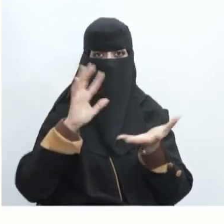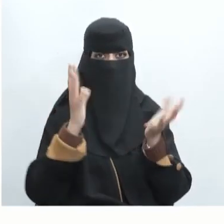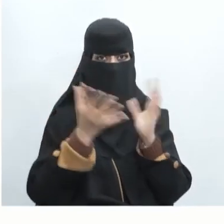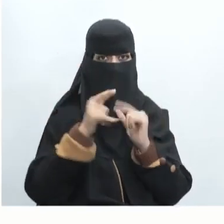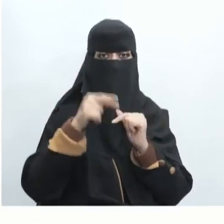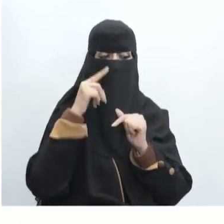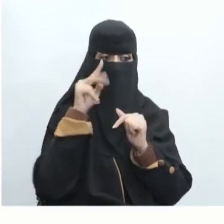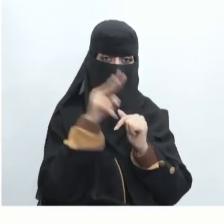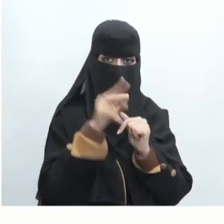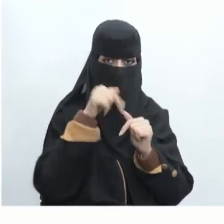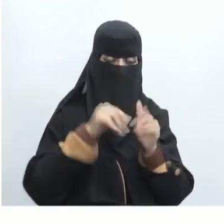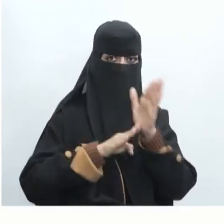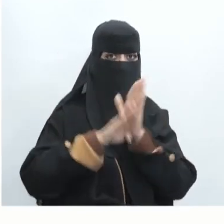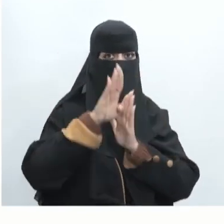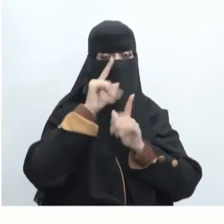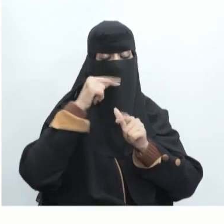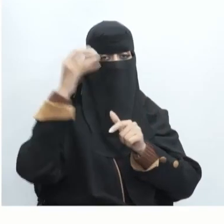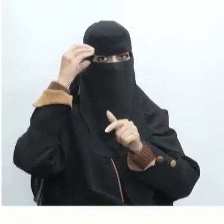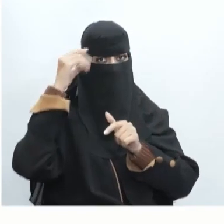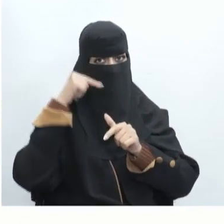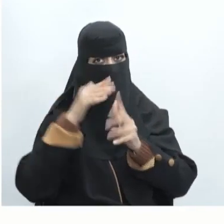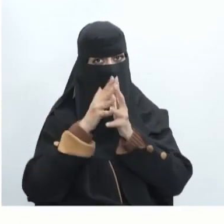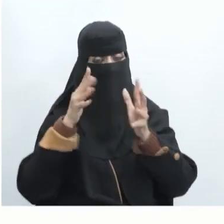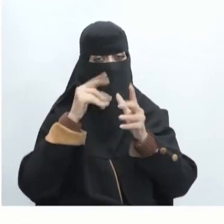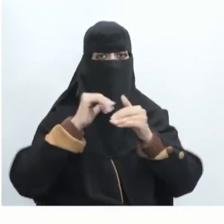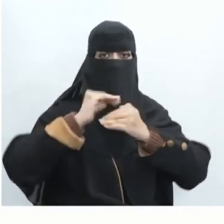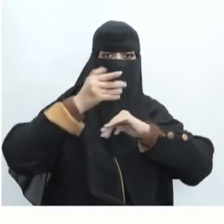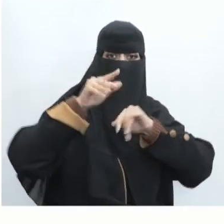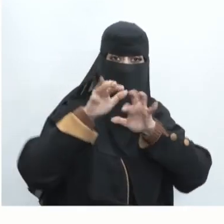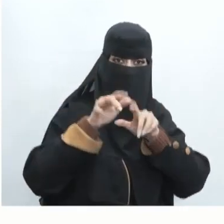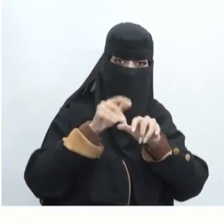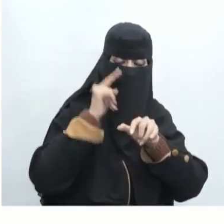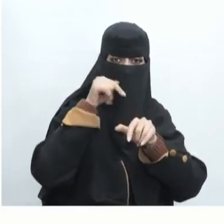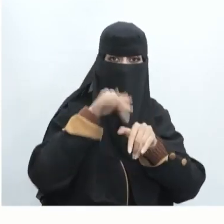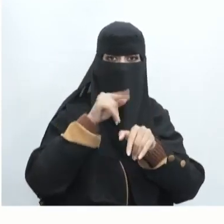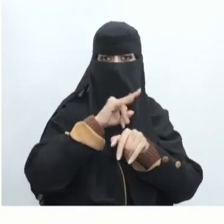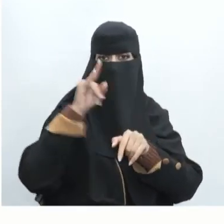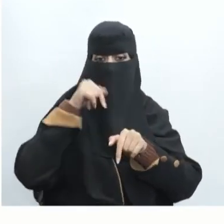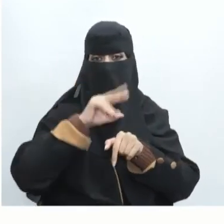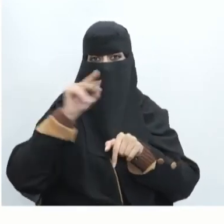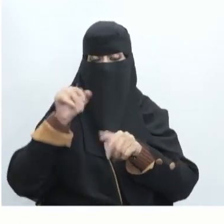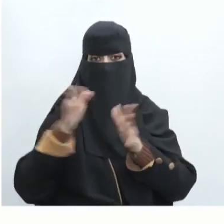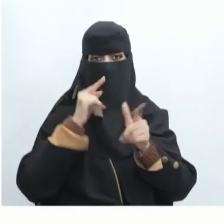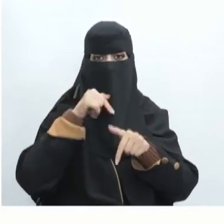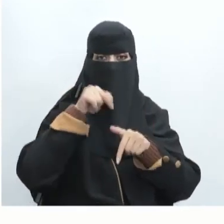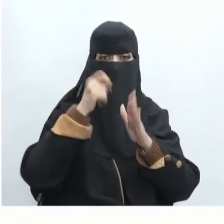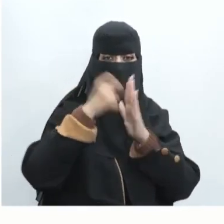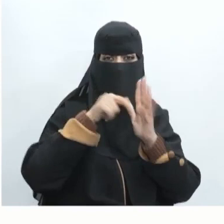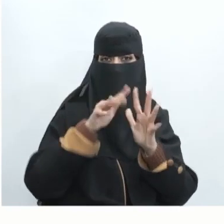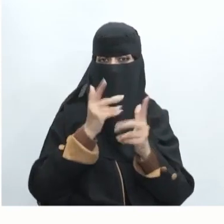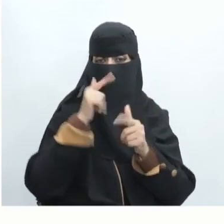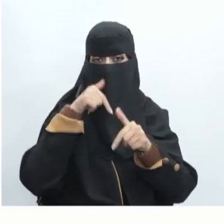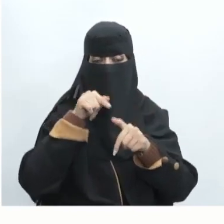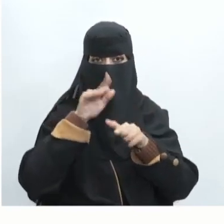يشهد تطورا علميا وتقنيا ليس له مثيل بحكم ماذا